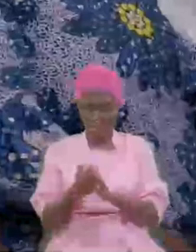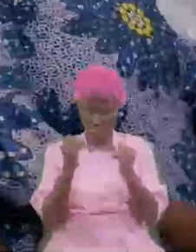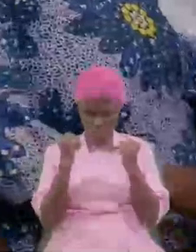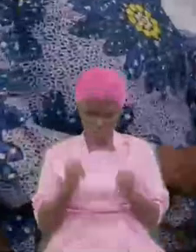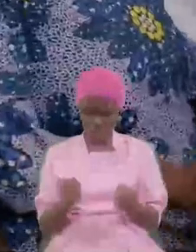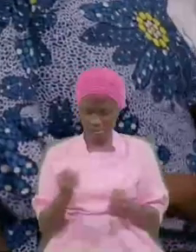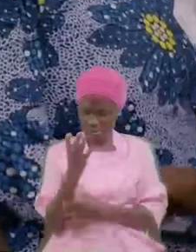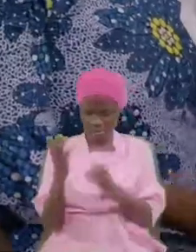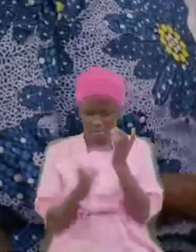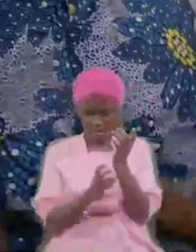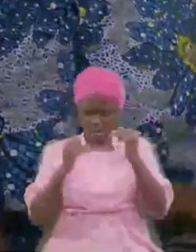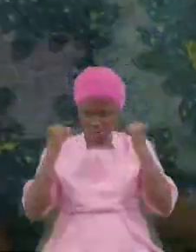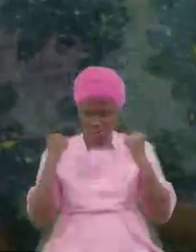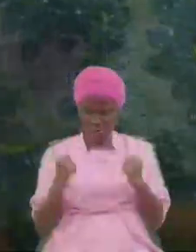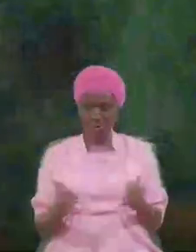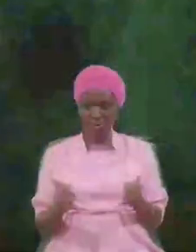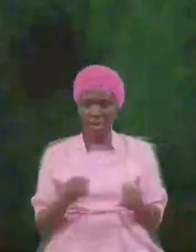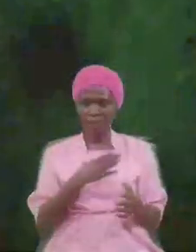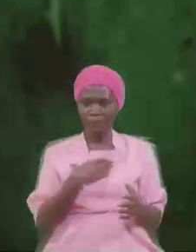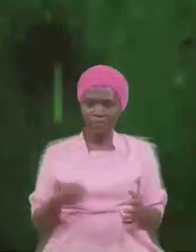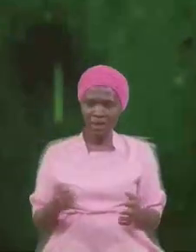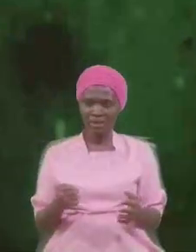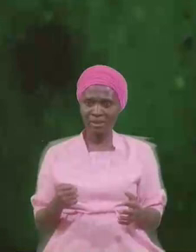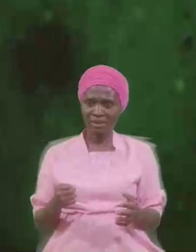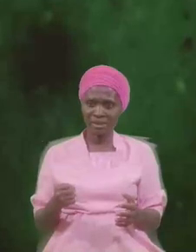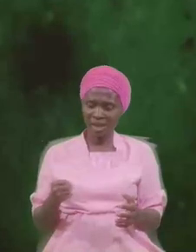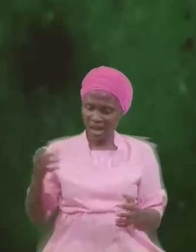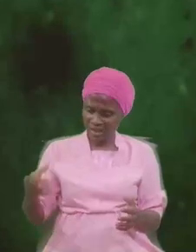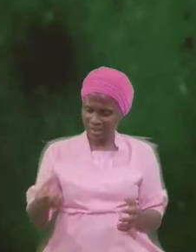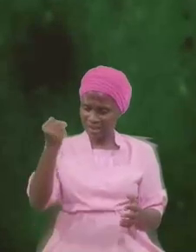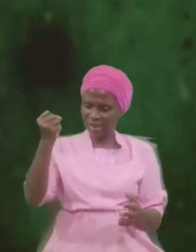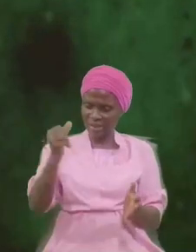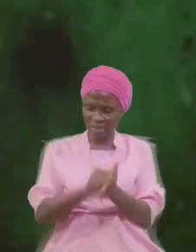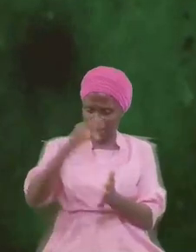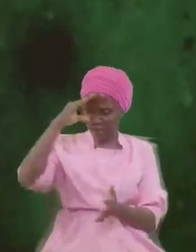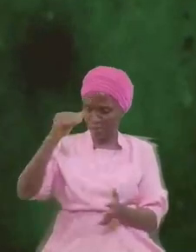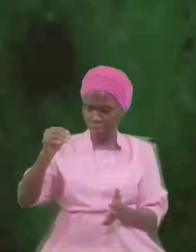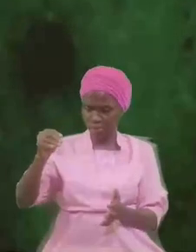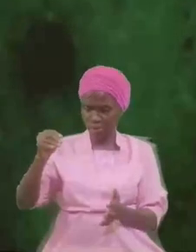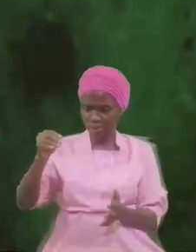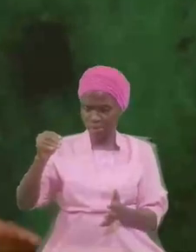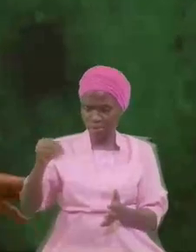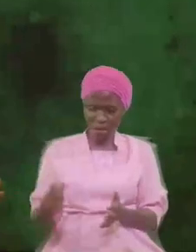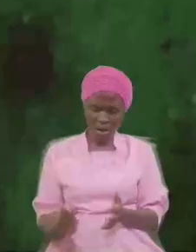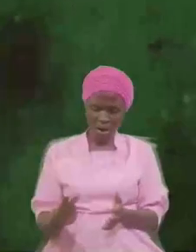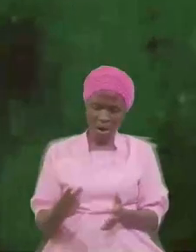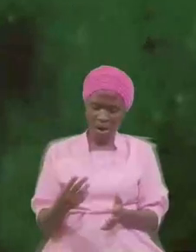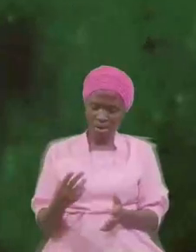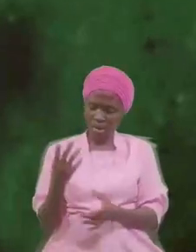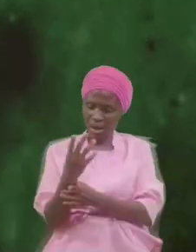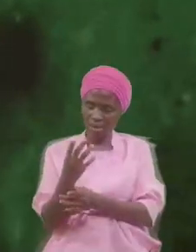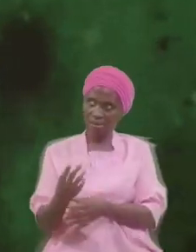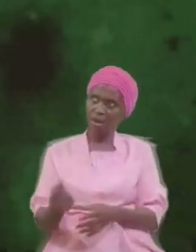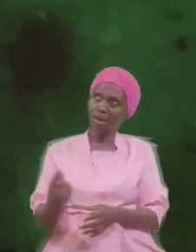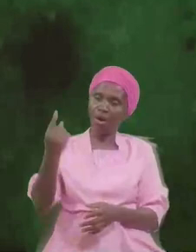alors a reçu la force. Il a levé son tableau, son engin de déplacement et commencé